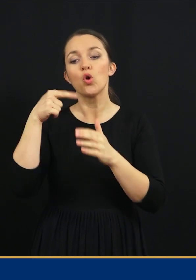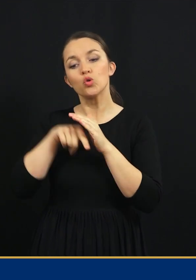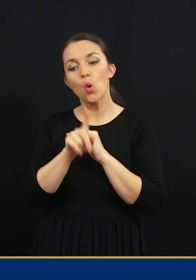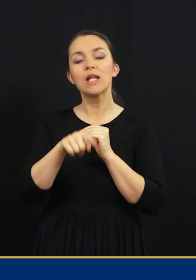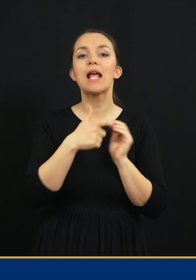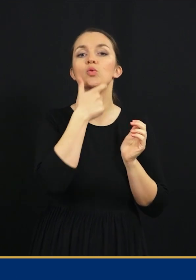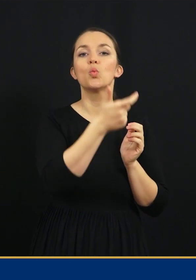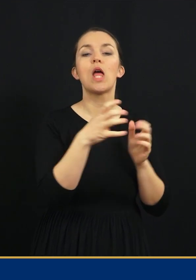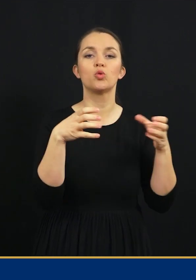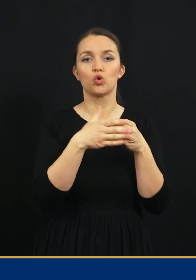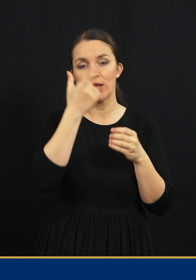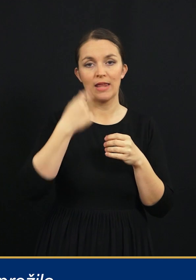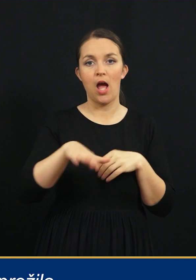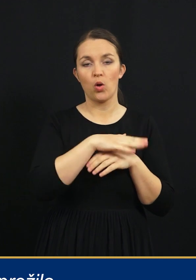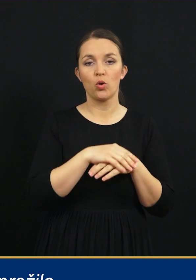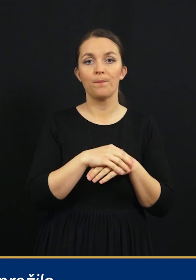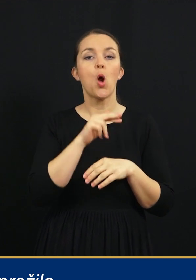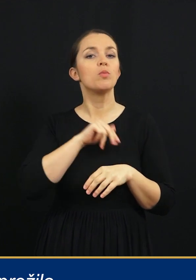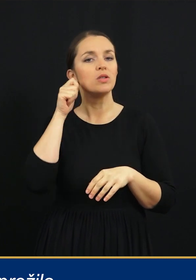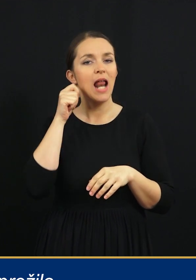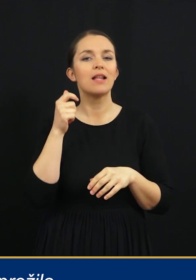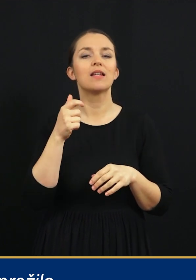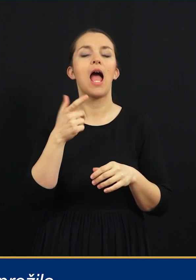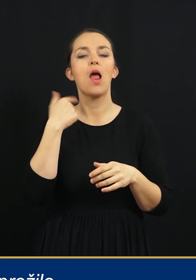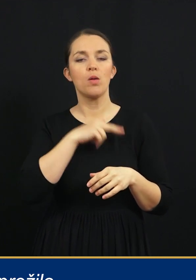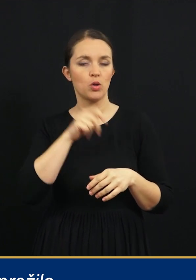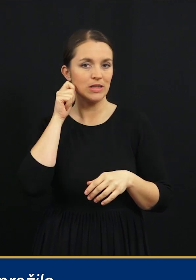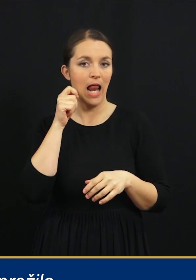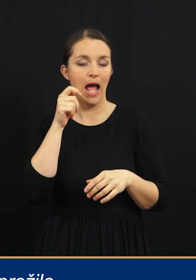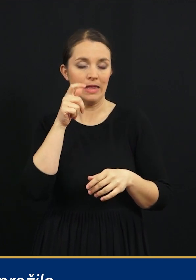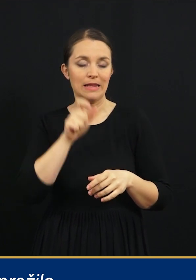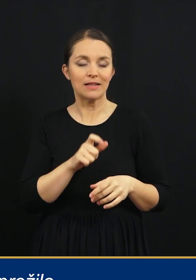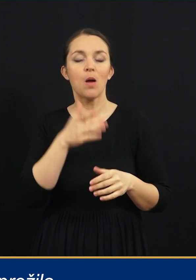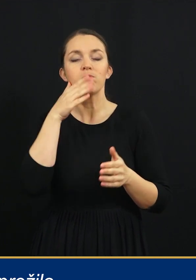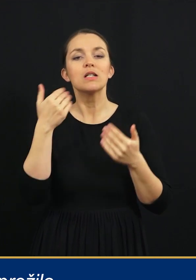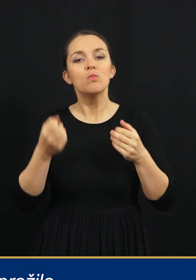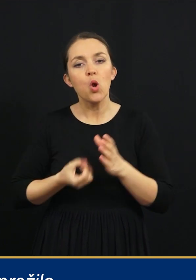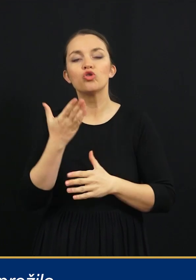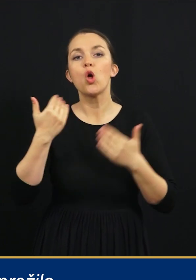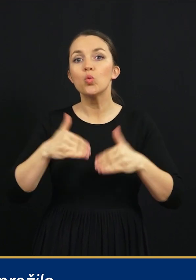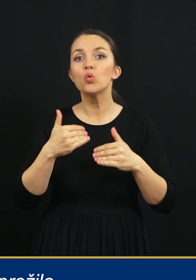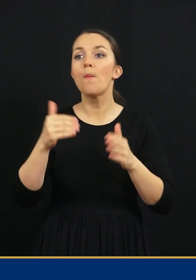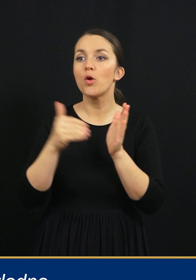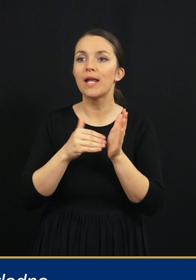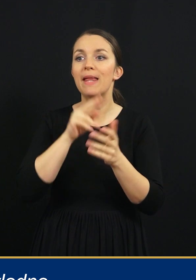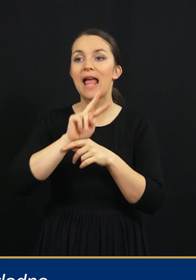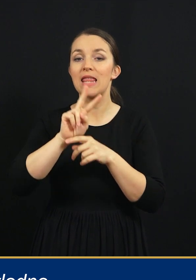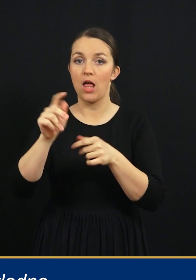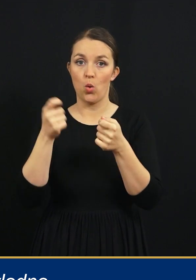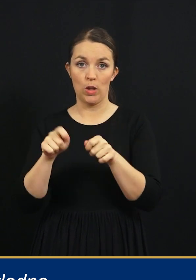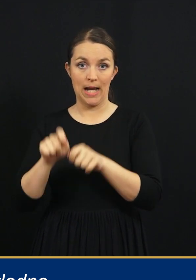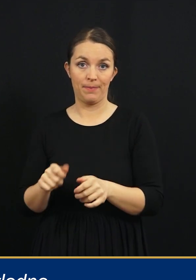zunaj Združenih narodov. Odposlanec ali odposlanka bi sprožila nujno potrebne nadaljnje ukrepe.